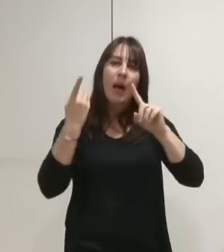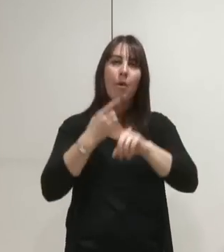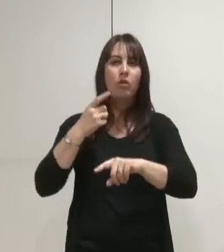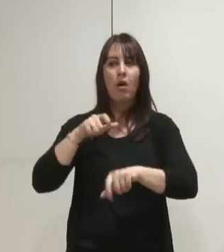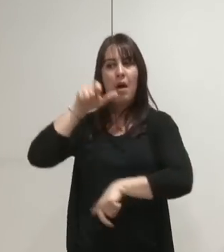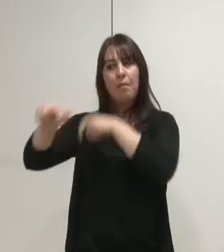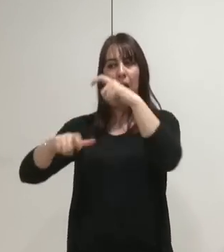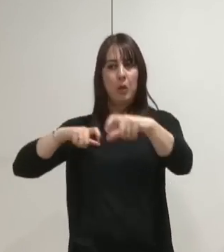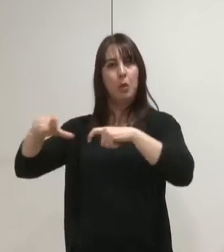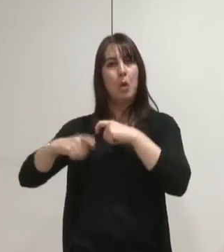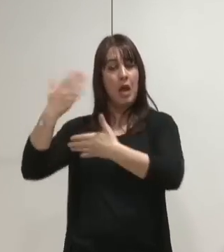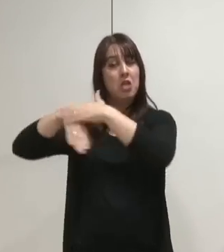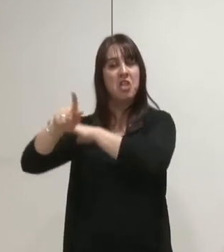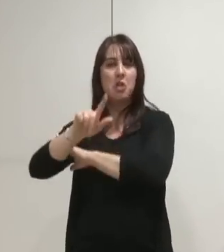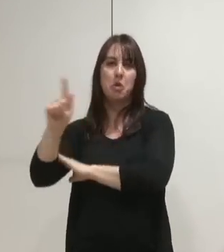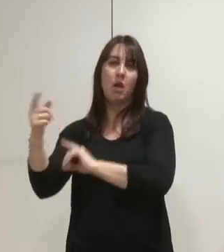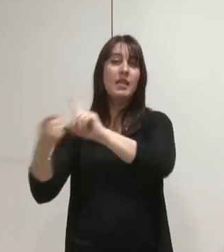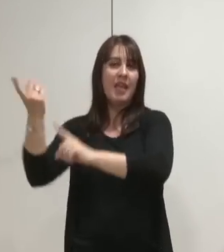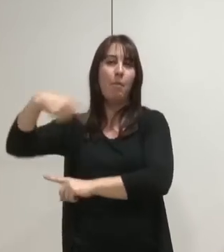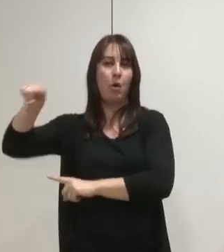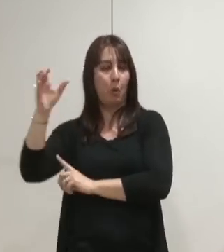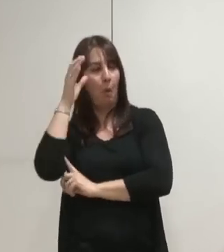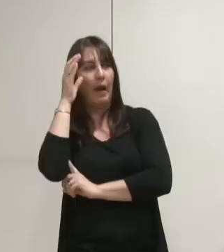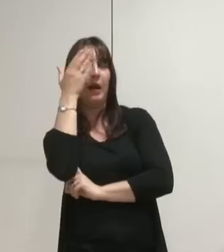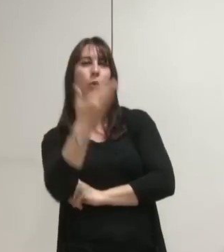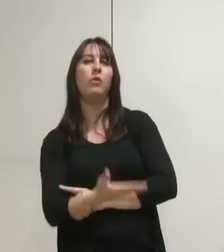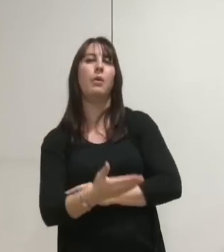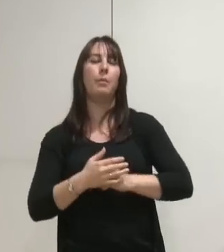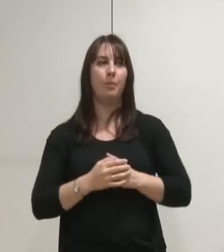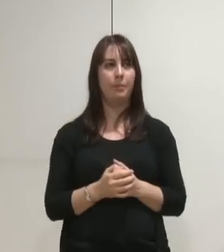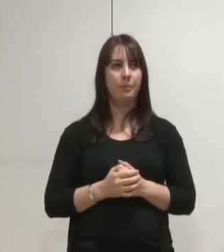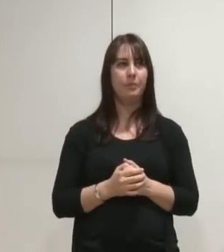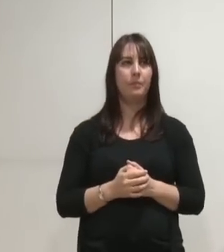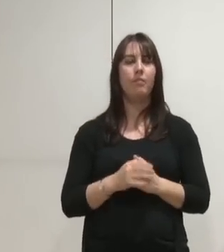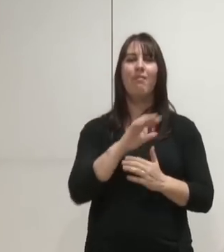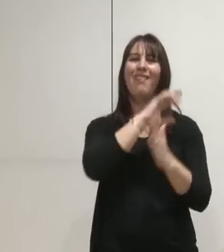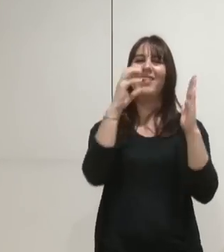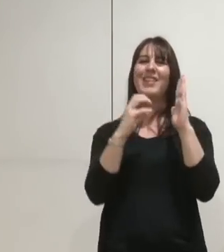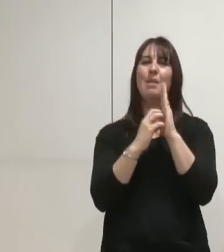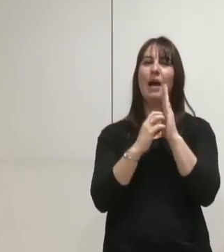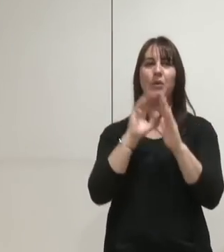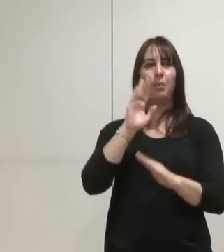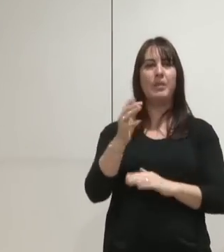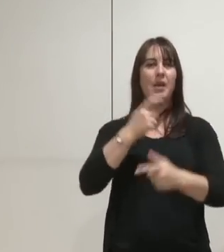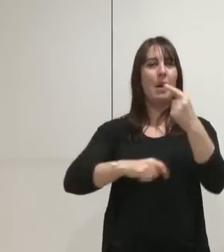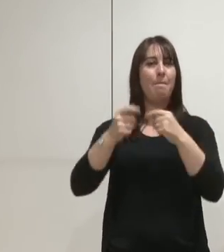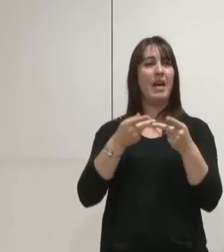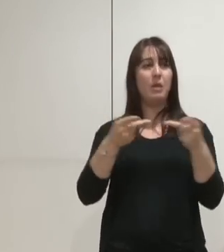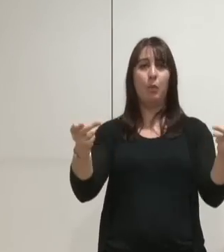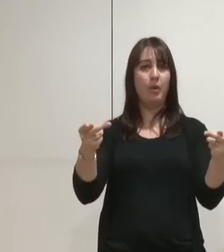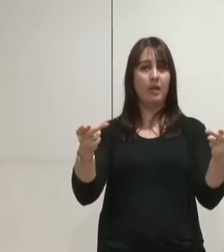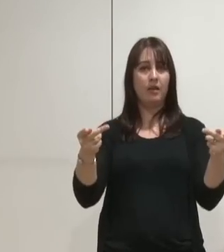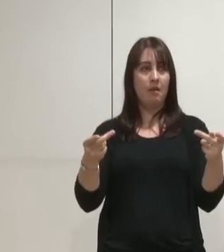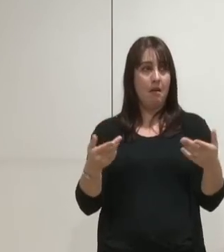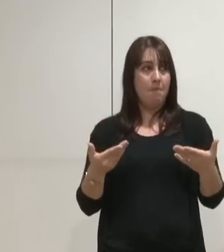collaboratrices de GG alors la délibération qui concerne le marché public sur lequelle